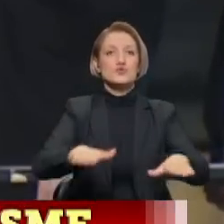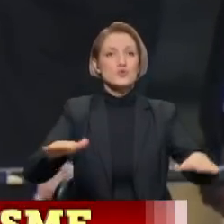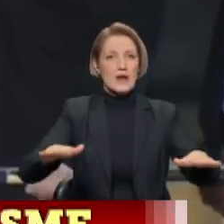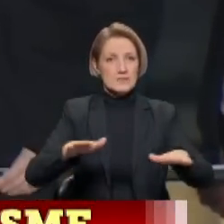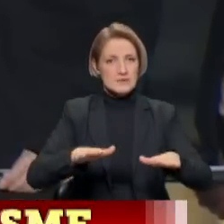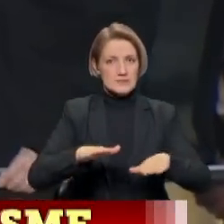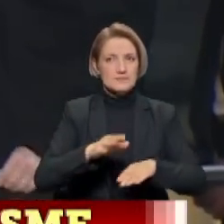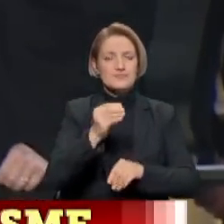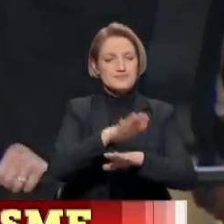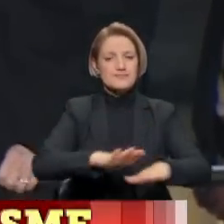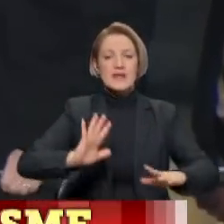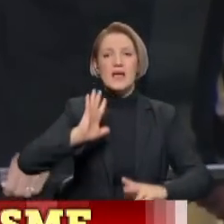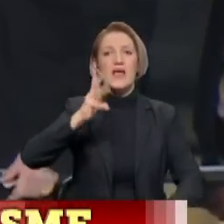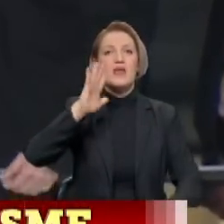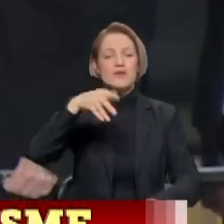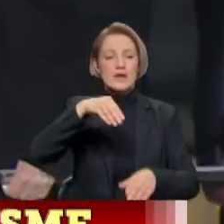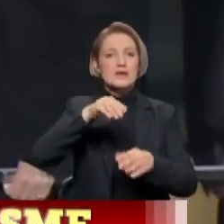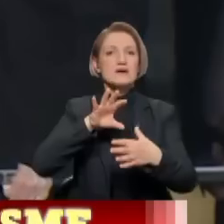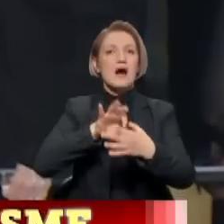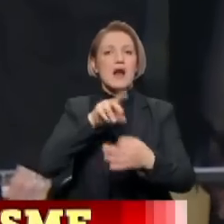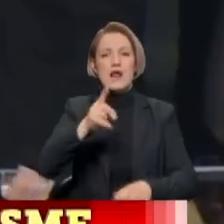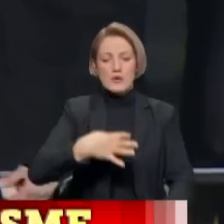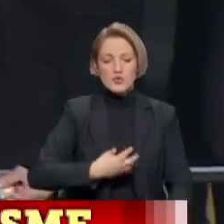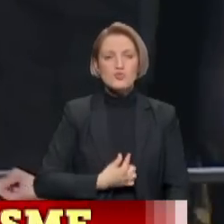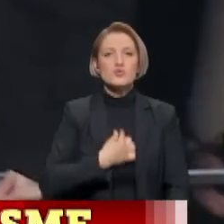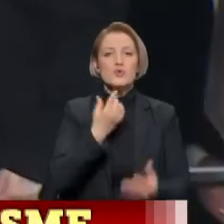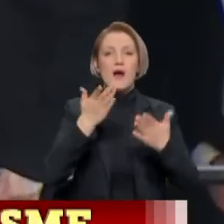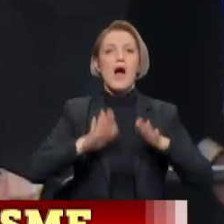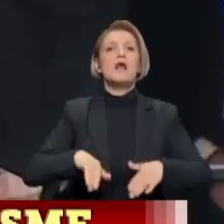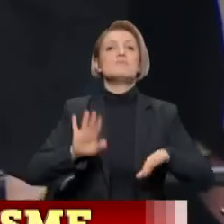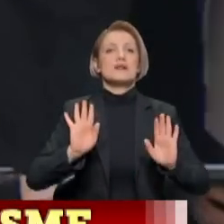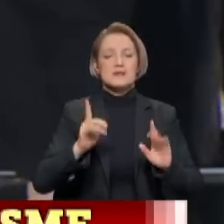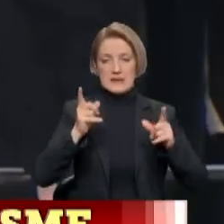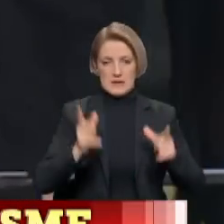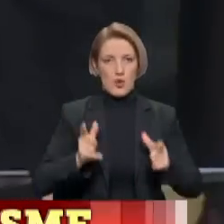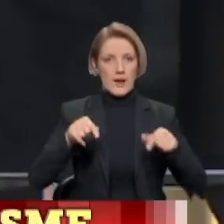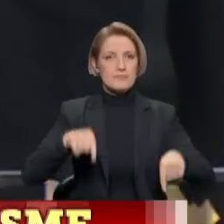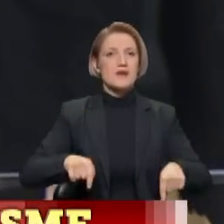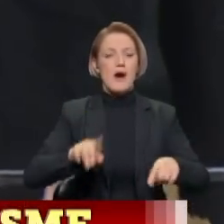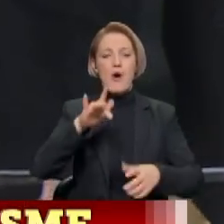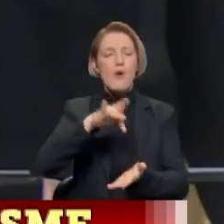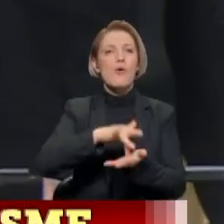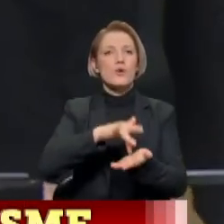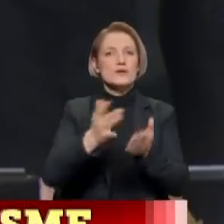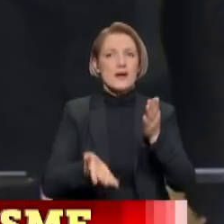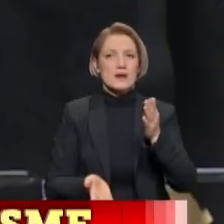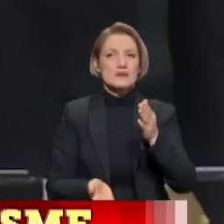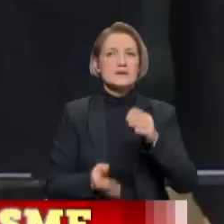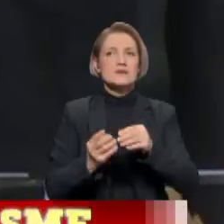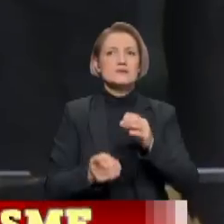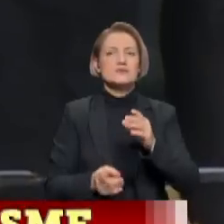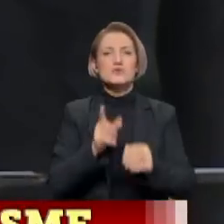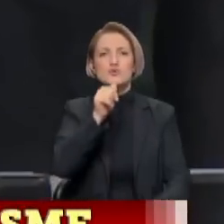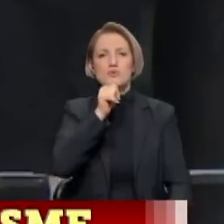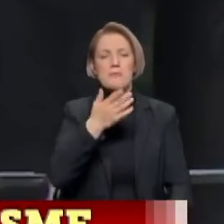Çocuklarımızın gelecekle ilgili umudunun kalmadığı bir ortamda ortaya